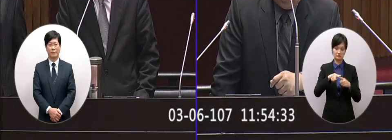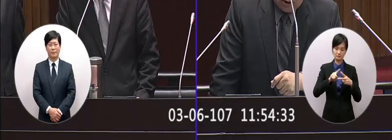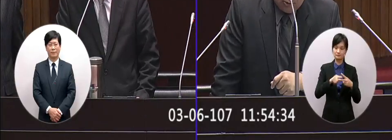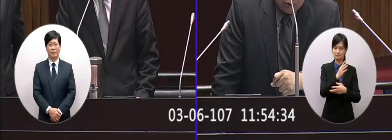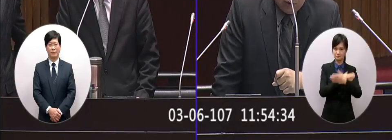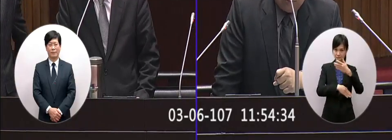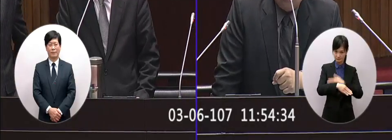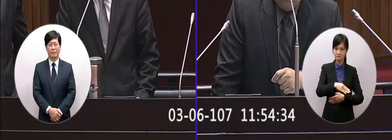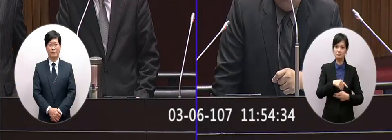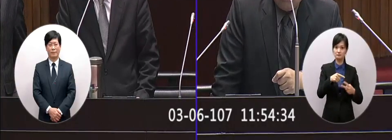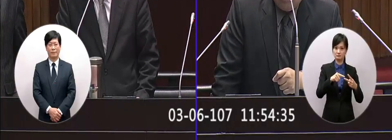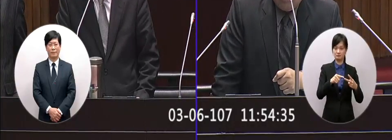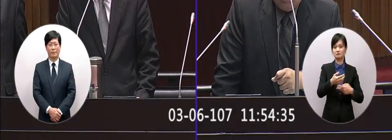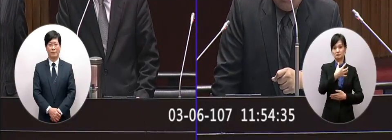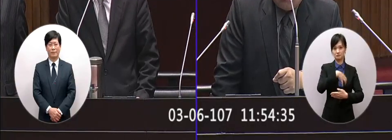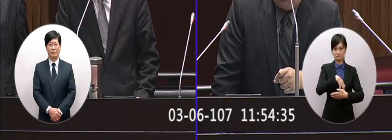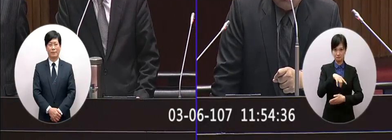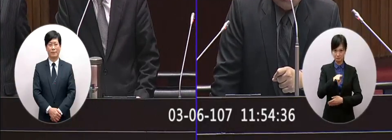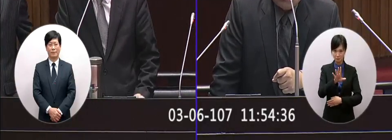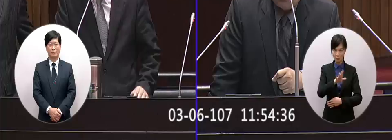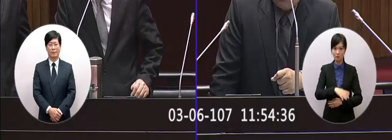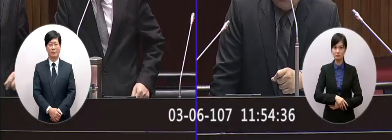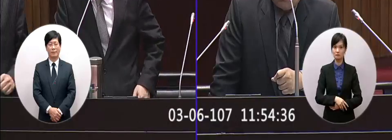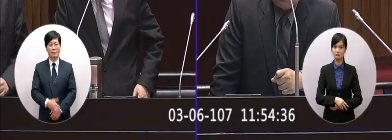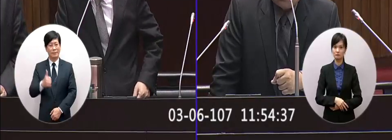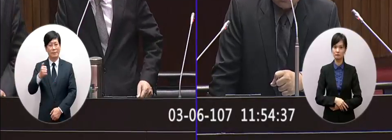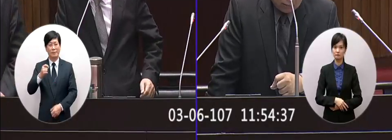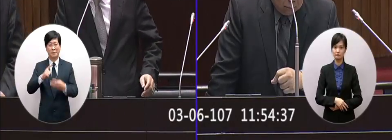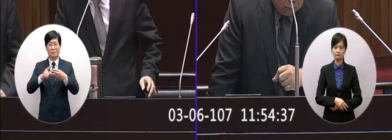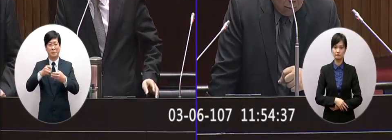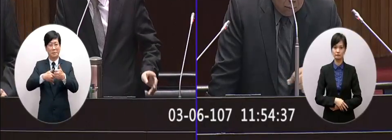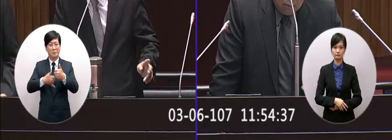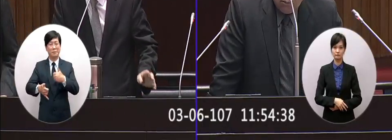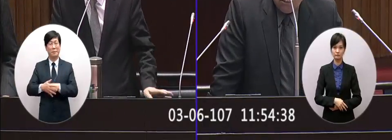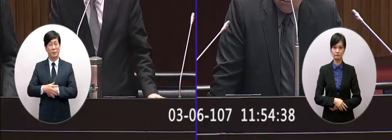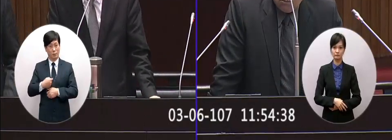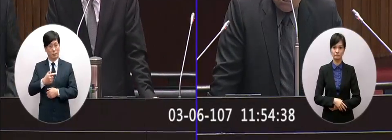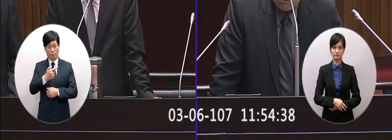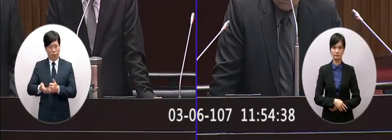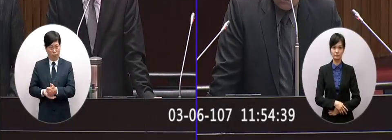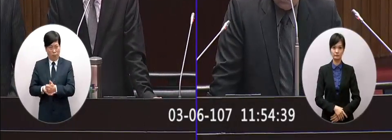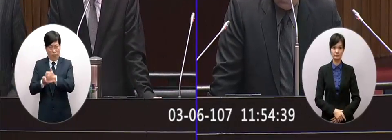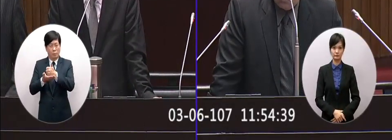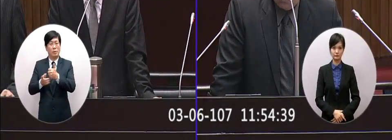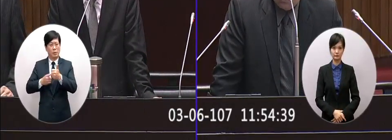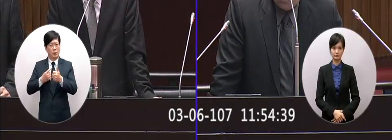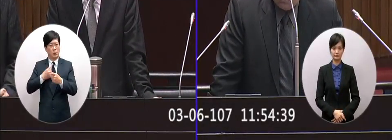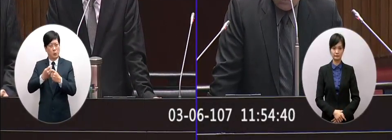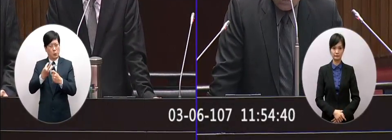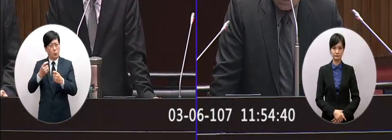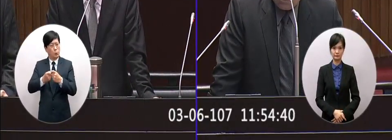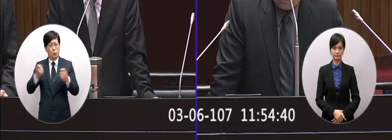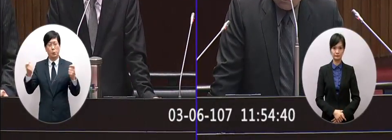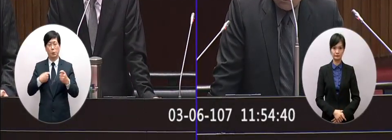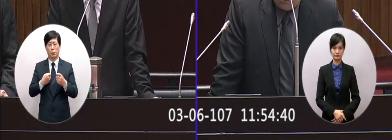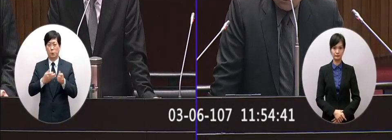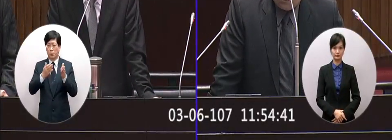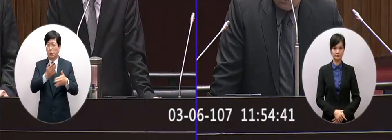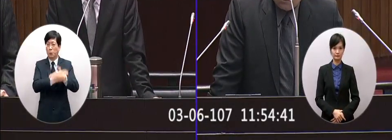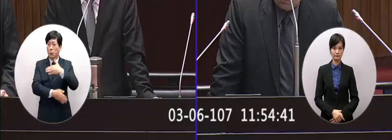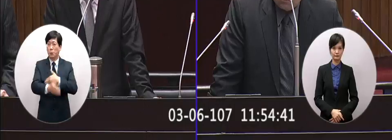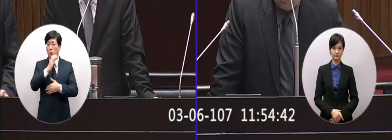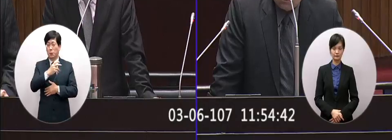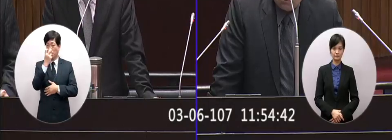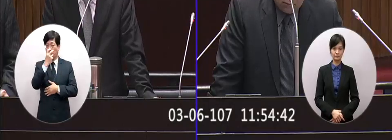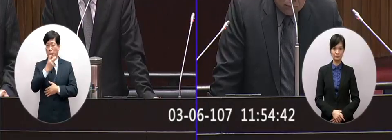心障碍者的这个部分。 是，感谢王委员哈，我也很钦佩王委员数十年来对身心障碍者的照顾